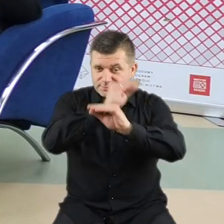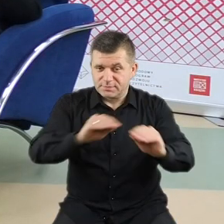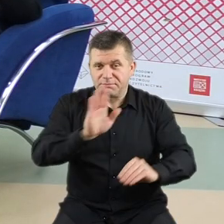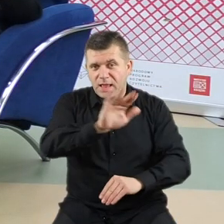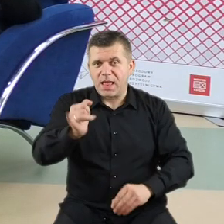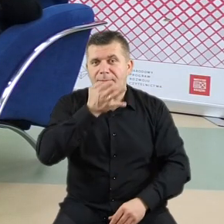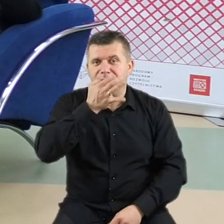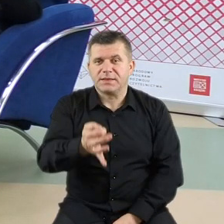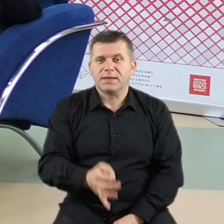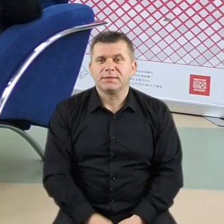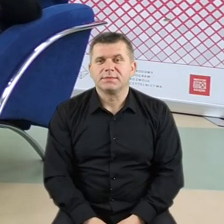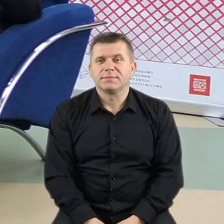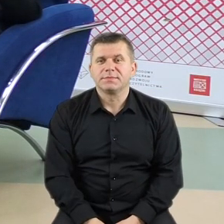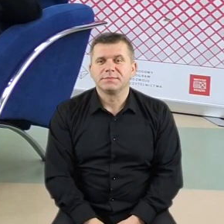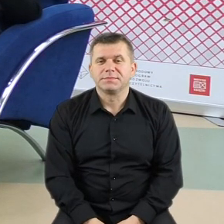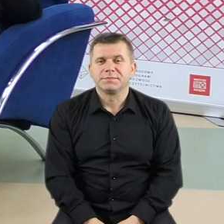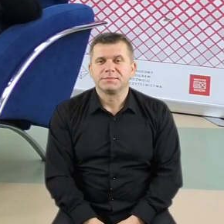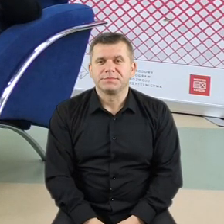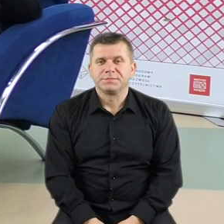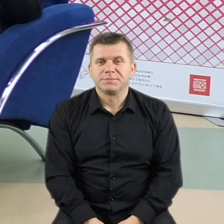jakieś pytania jeszcze?